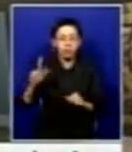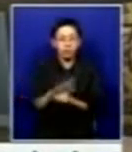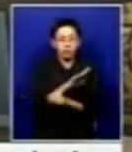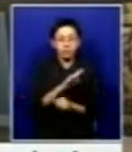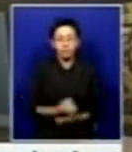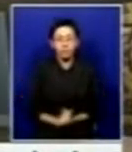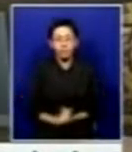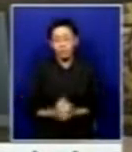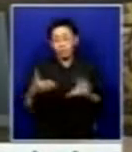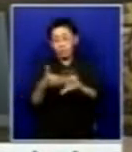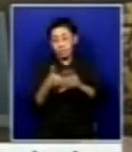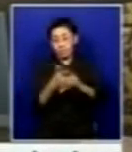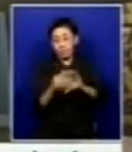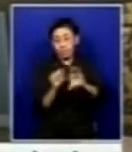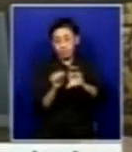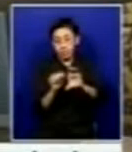นนี้ครับท่านประธานครับ